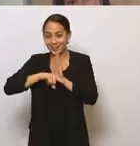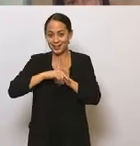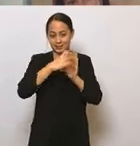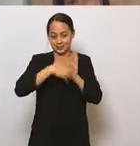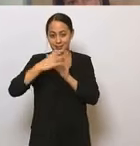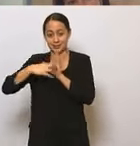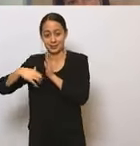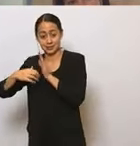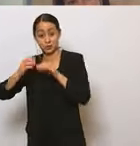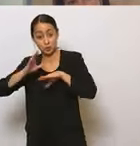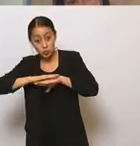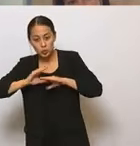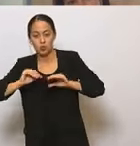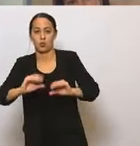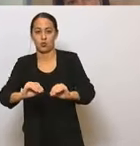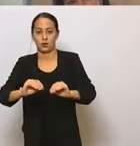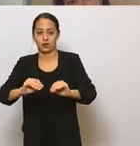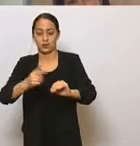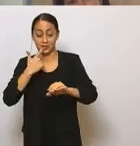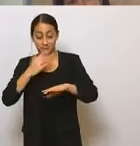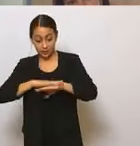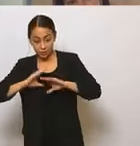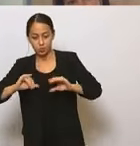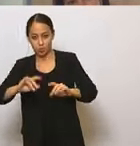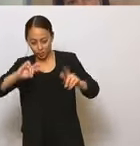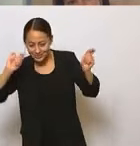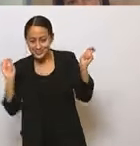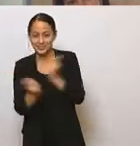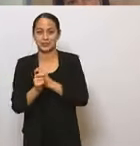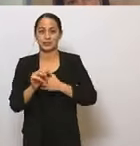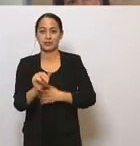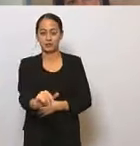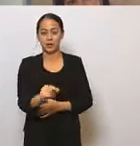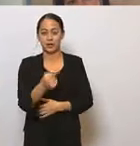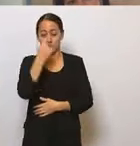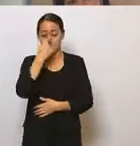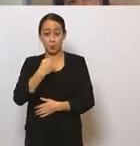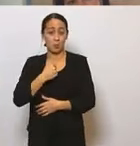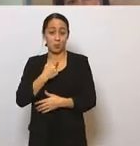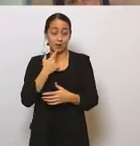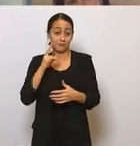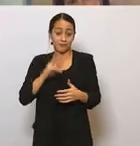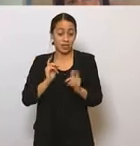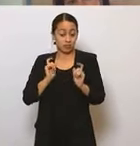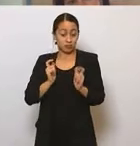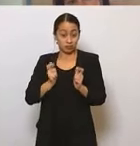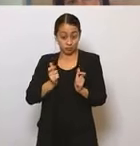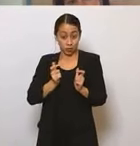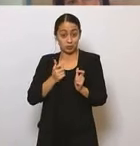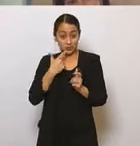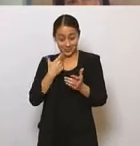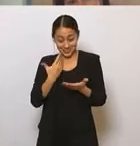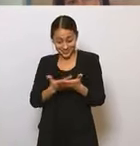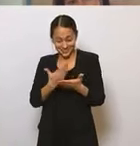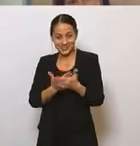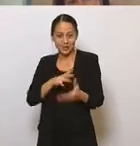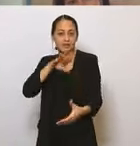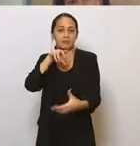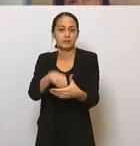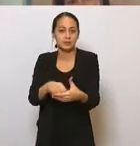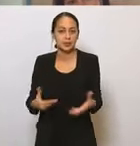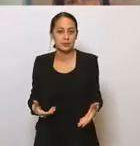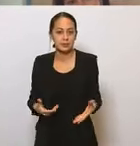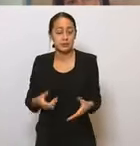changements sur le terrain. Et pour moi, c'est vraiment un privilège de pouvoir faire partie de cette dynamique, puisqu'on voit